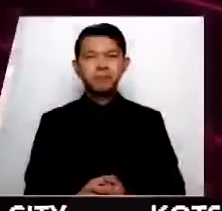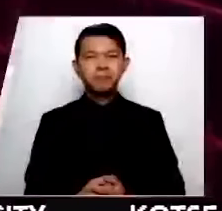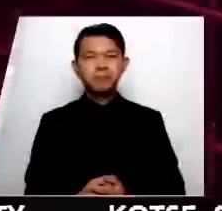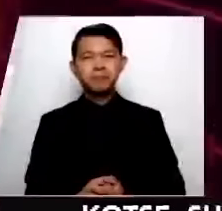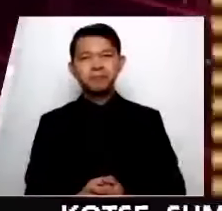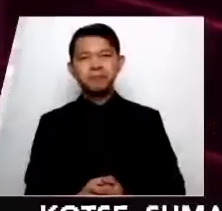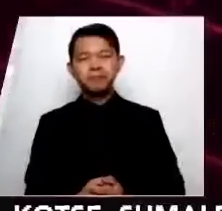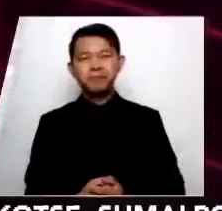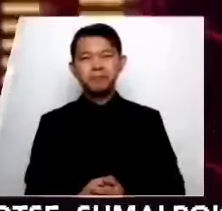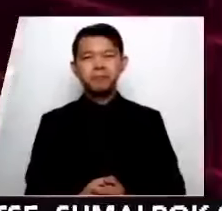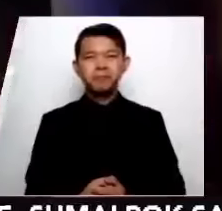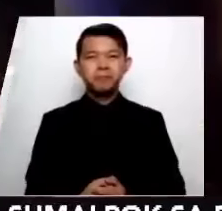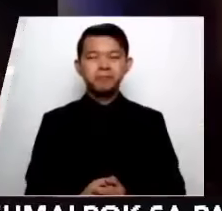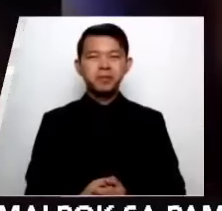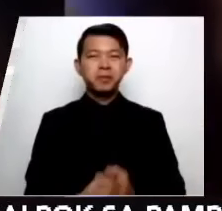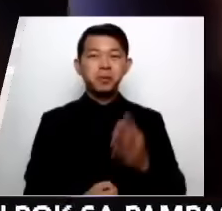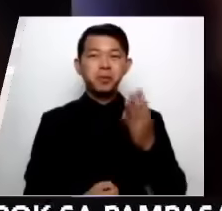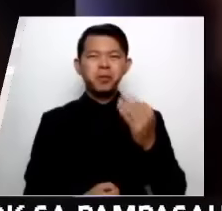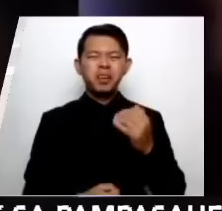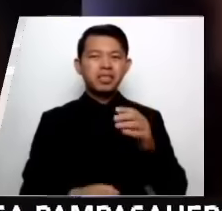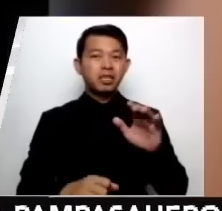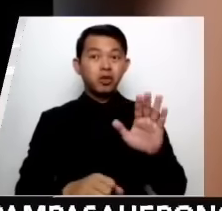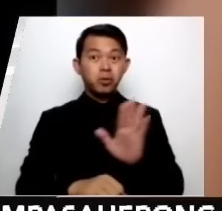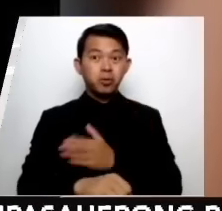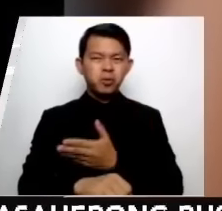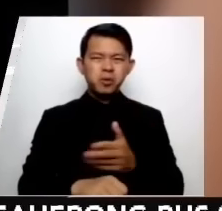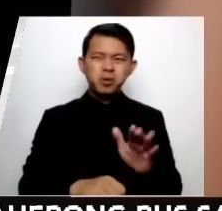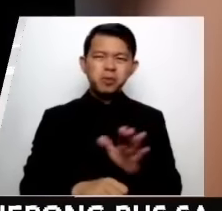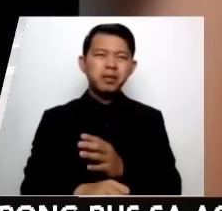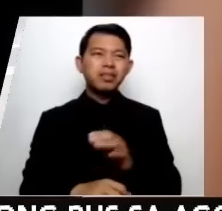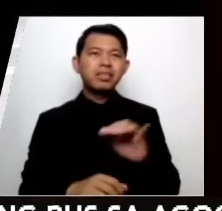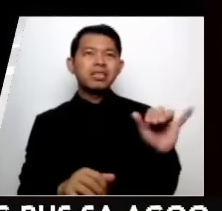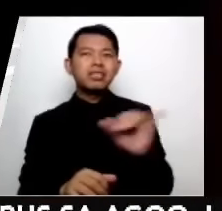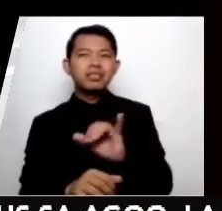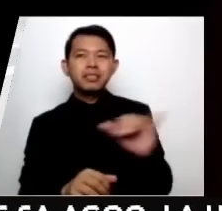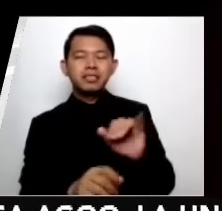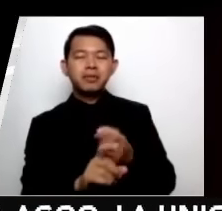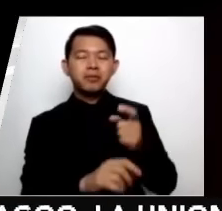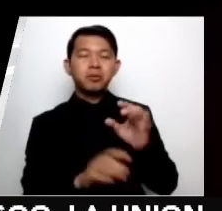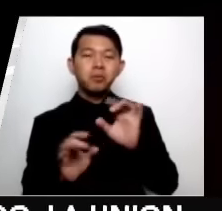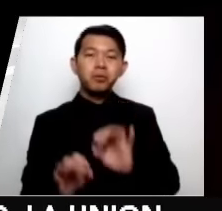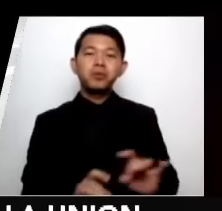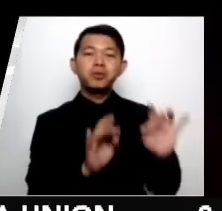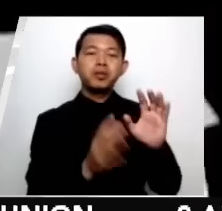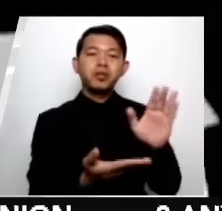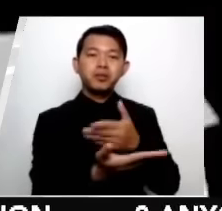Ang tono kasi nito, hango sa Trouble is a Friend ni Australian singer-songwriter Lenka.